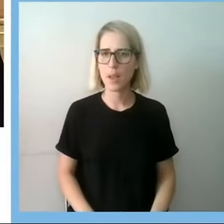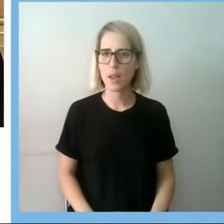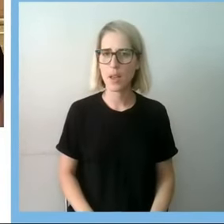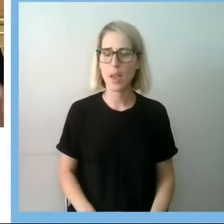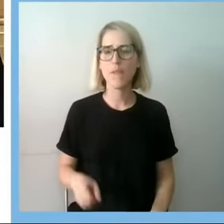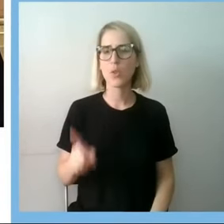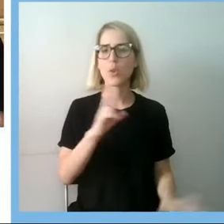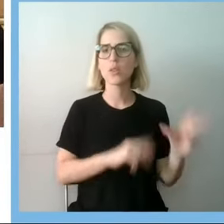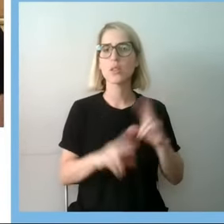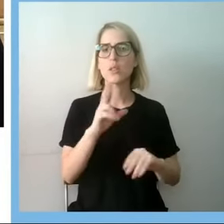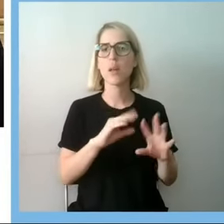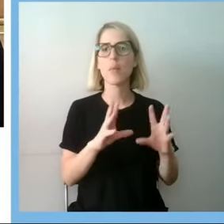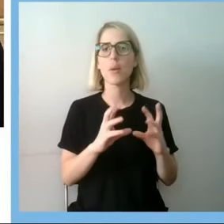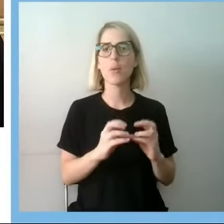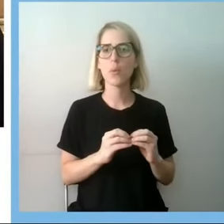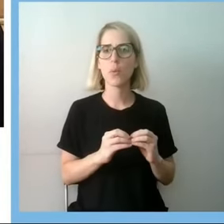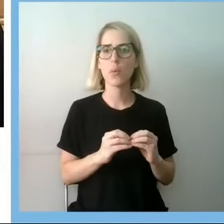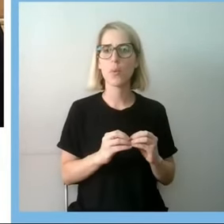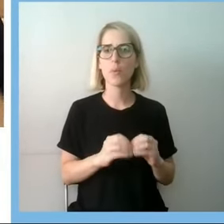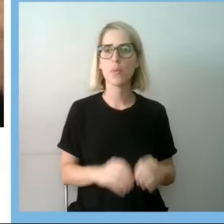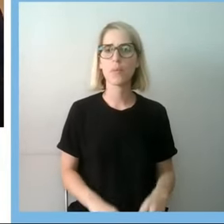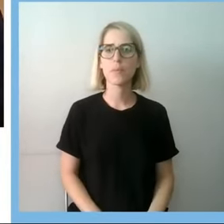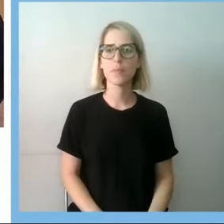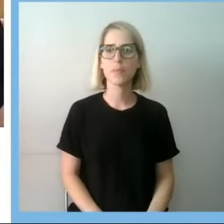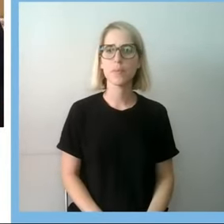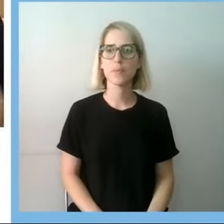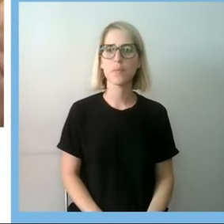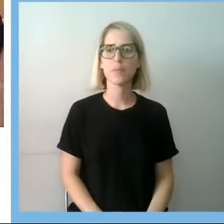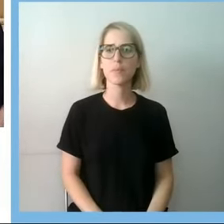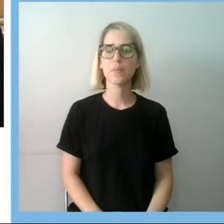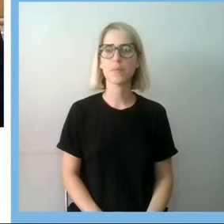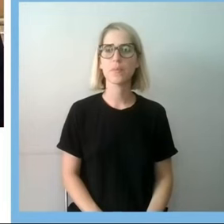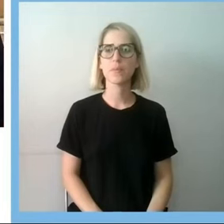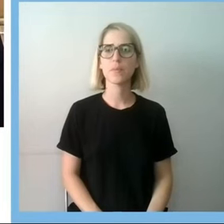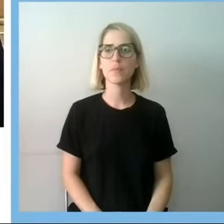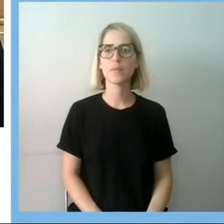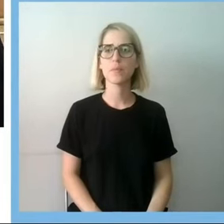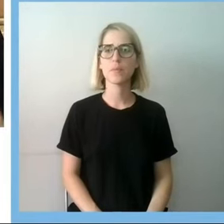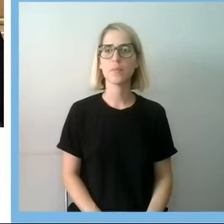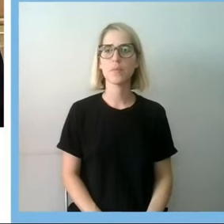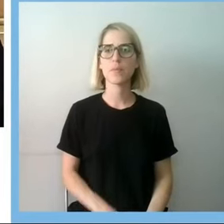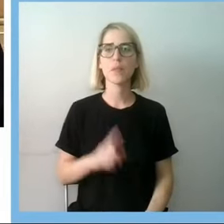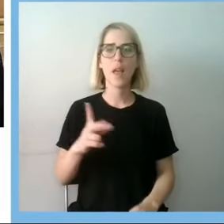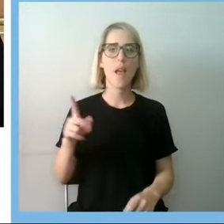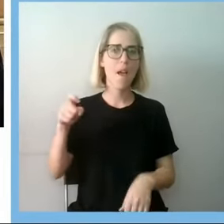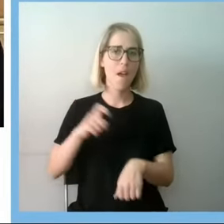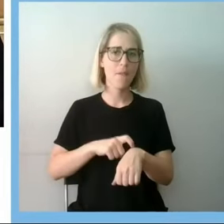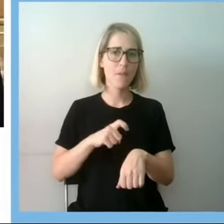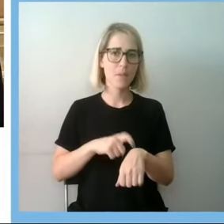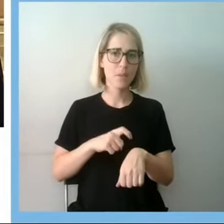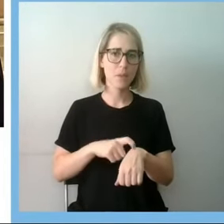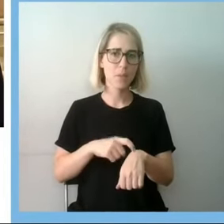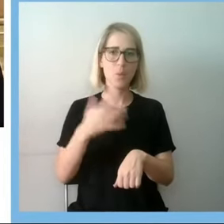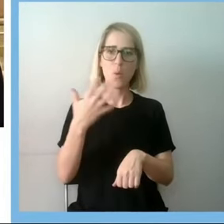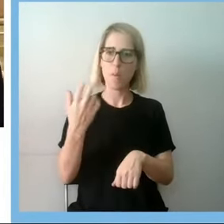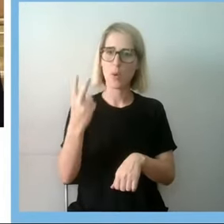Ουσιαστικά σπρώχνει τη βραχυχρόνια στα υπόλοιπα 4 διαμερίσματα της Αθήνας. Και για τα υπάρχοντα περίπου